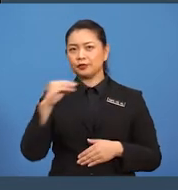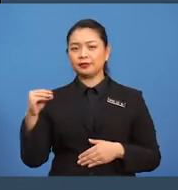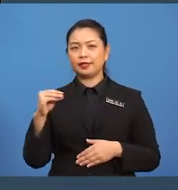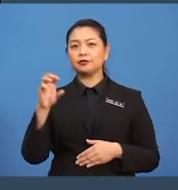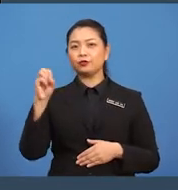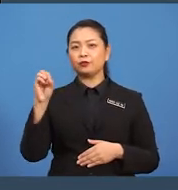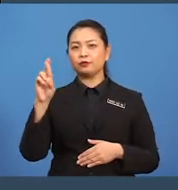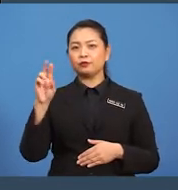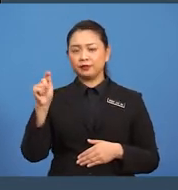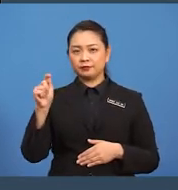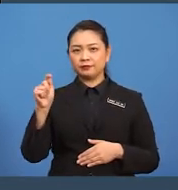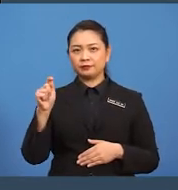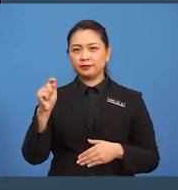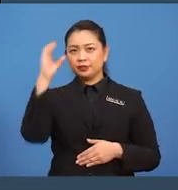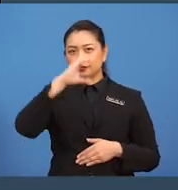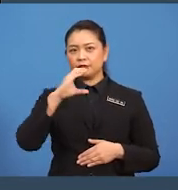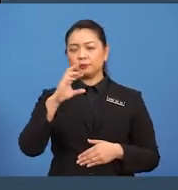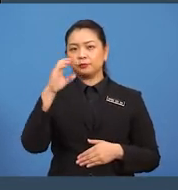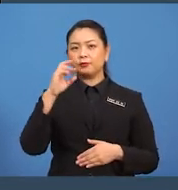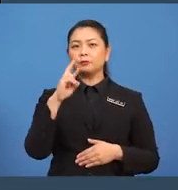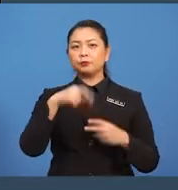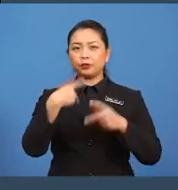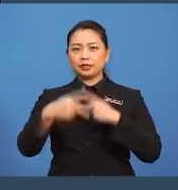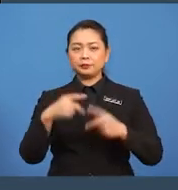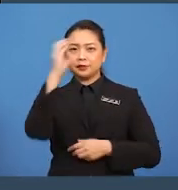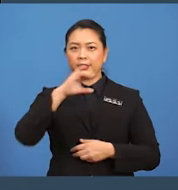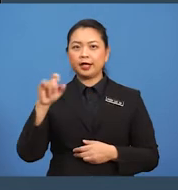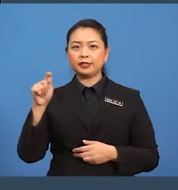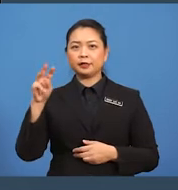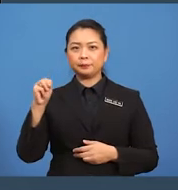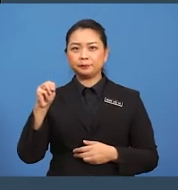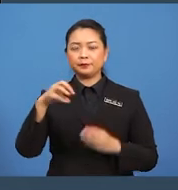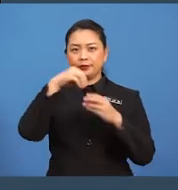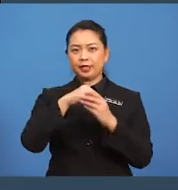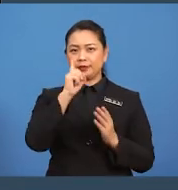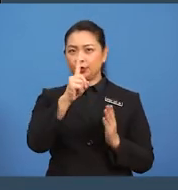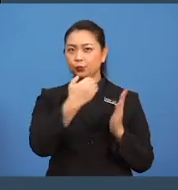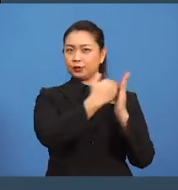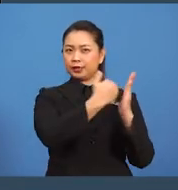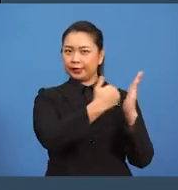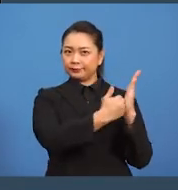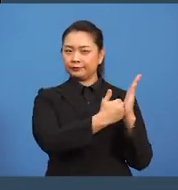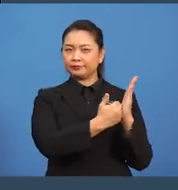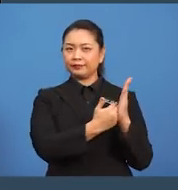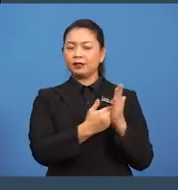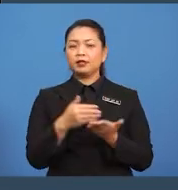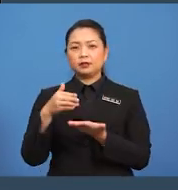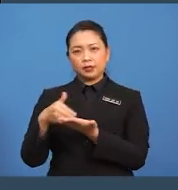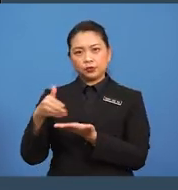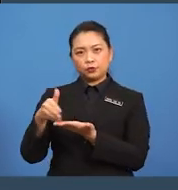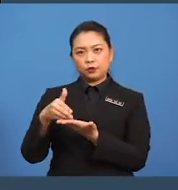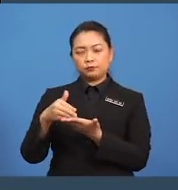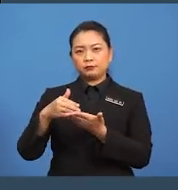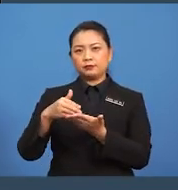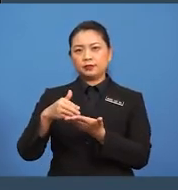sort, iaitu search merupakan proses mencari item tertentu dalam suatu senarai, manakala